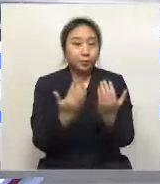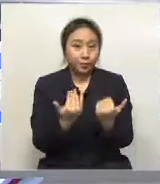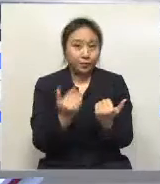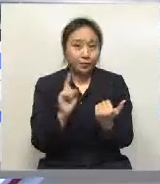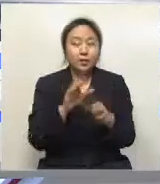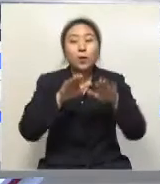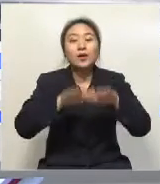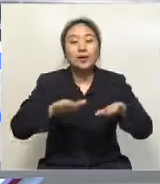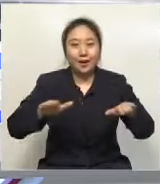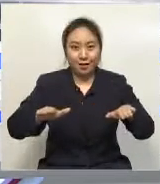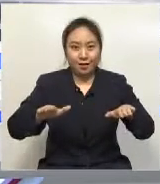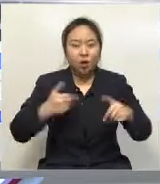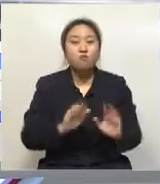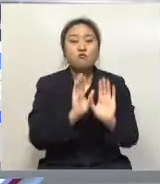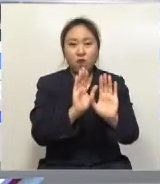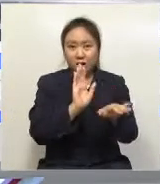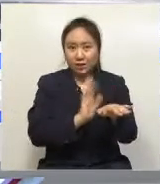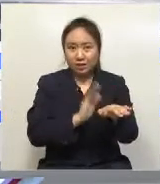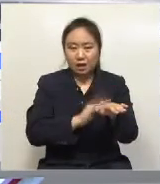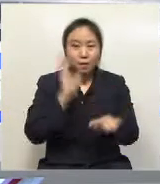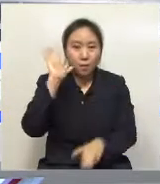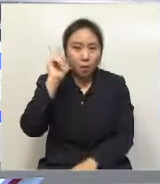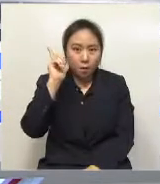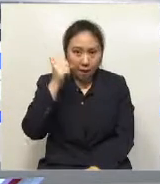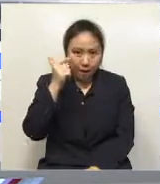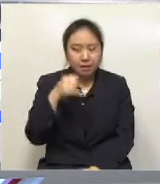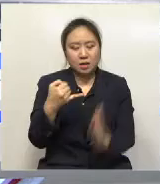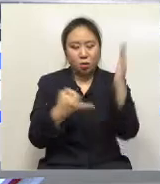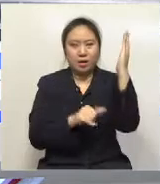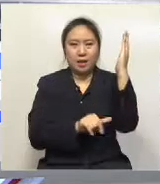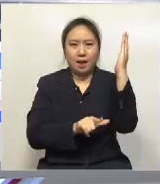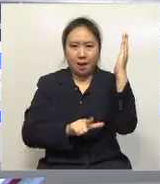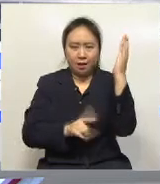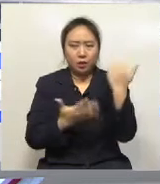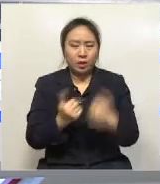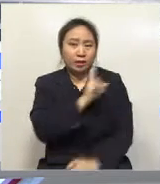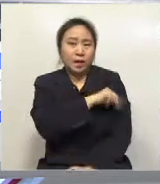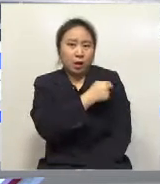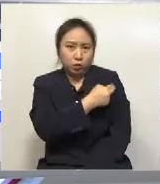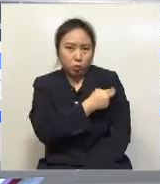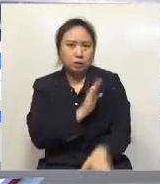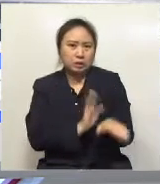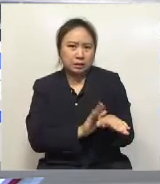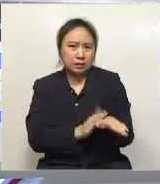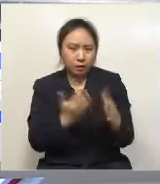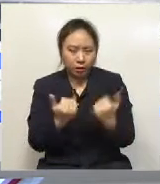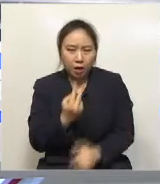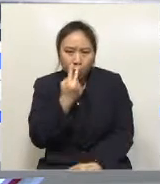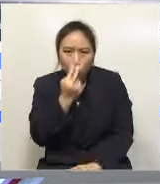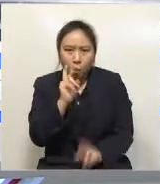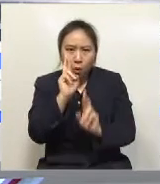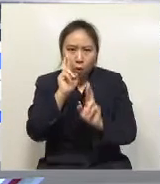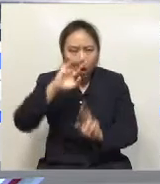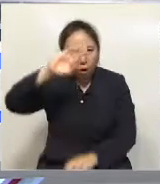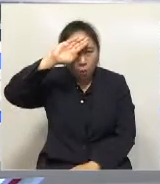มายังอยู่ที่เรื่องของเด็กๆนะคะอันนี้ต้องฝากเตือนไปถึงผู้ปกครองโดยเฉพาะที่จังหวัดยะลาทางสาธารณสุขออกมาเตือนนะคะว่าต้องช่วยกันเฝ้าระ